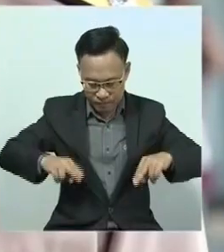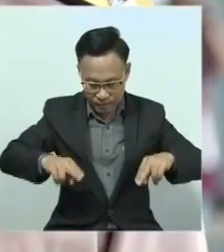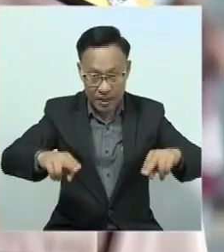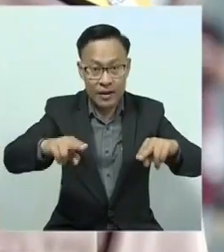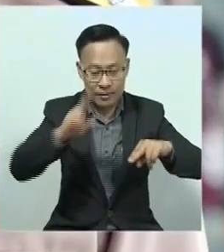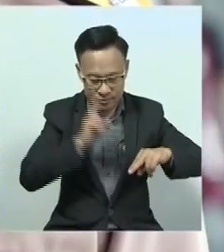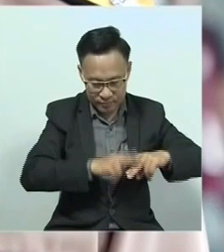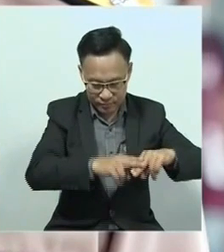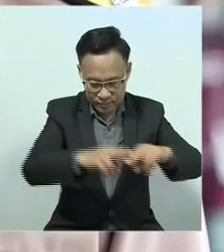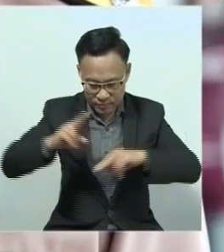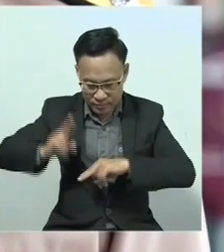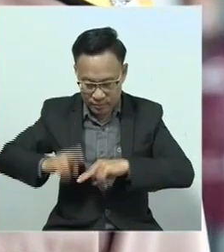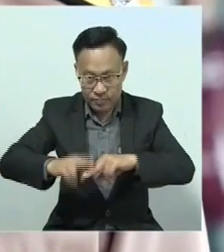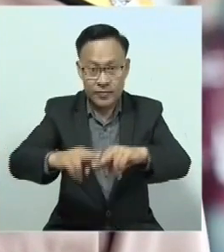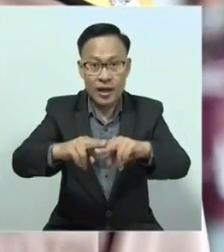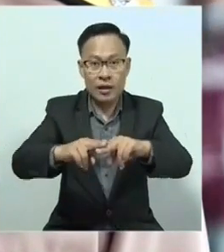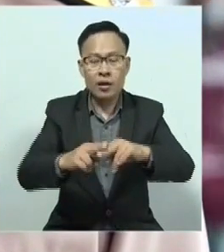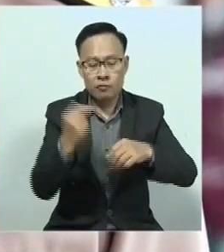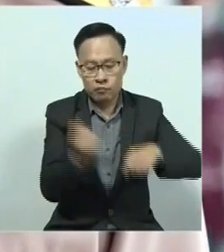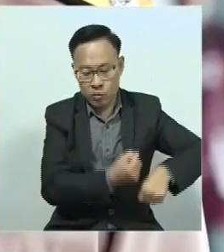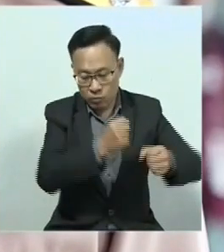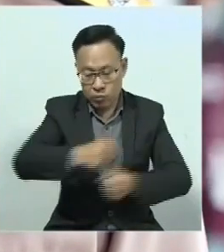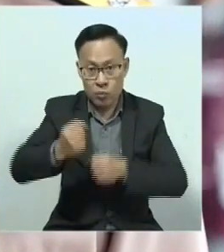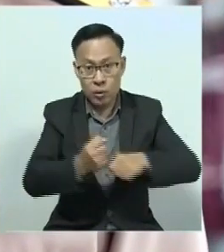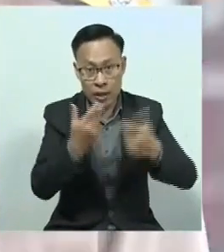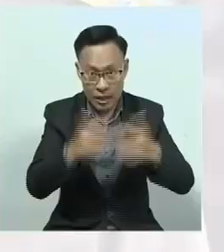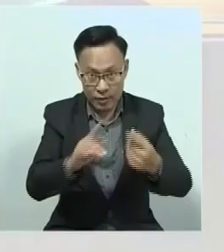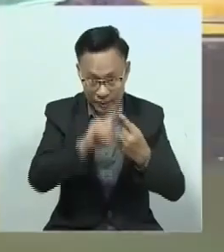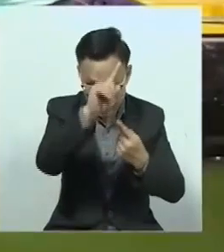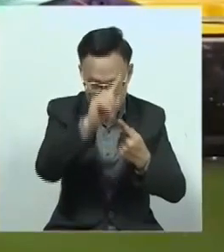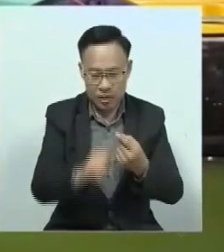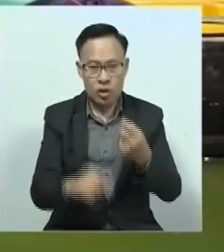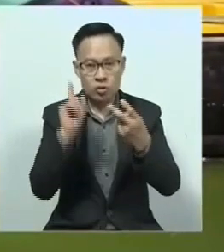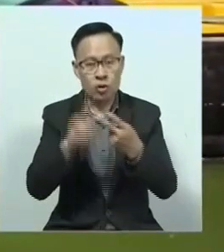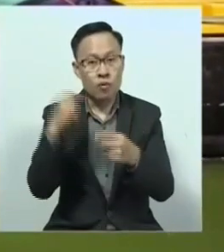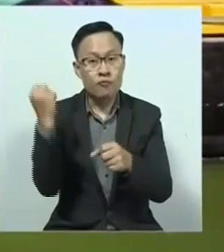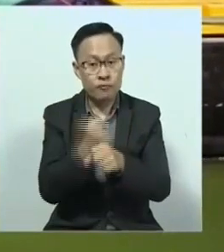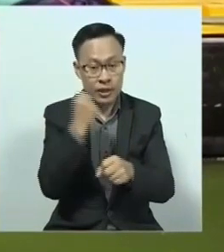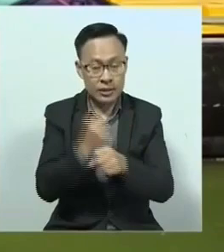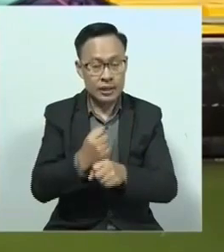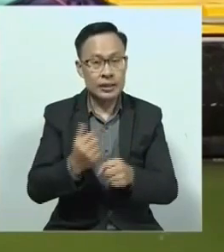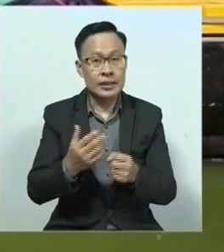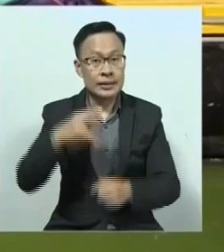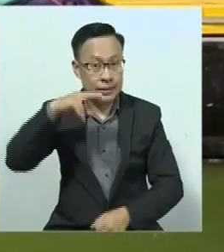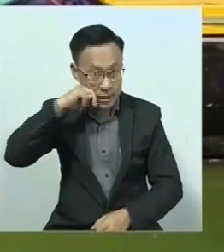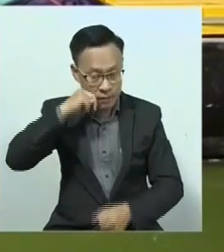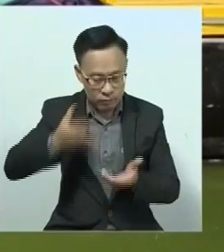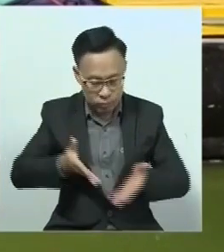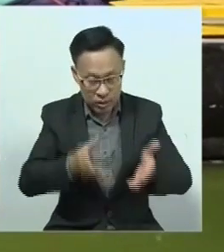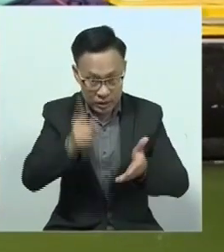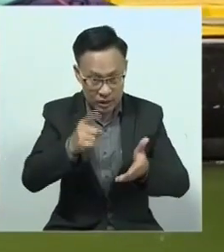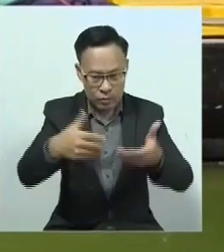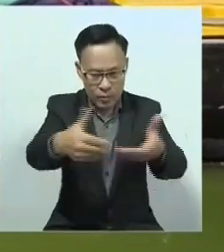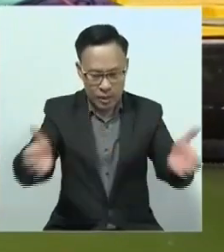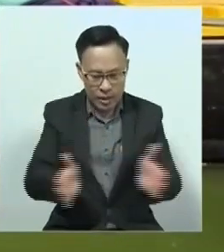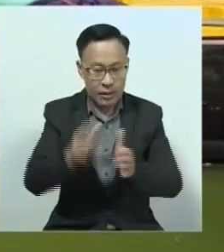นะครับแล้วจากนั้นก็จะเป็นการฝึกซ้อมในน้ำซึ่งก็จะมีอ่างอย่างเช่นอ่างเก็บน้ำ